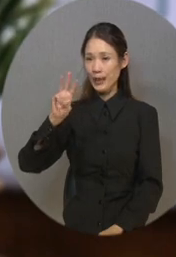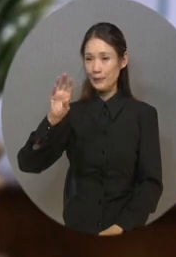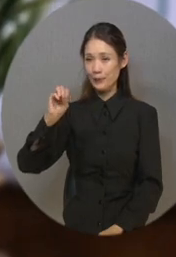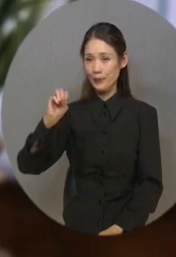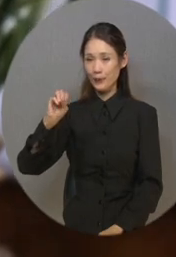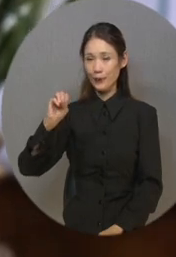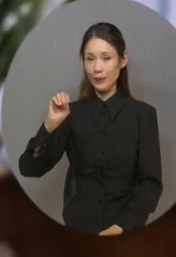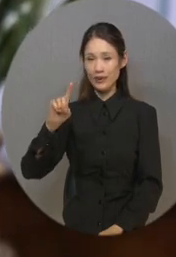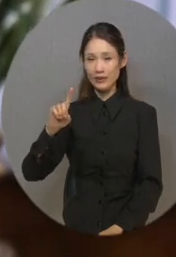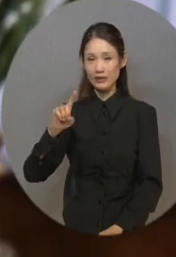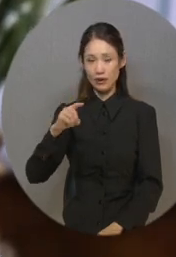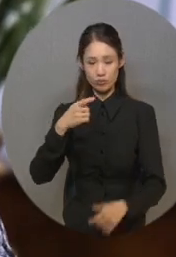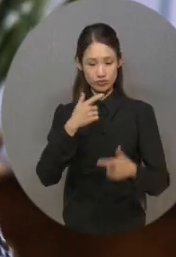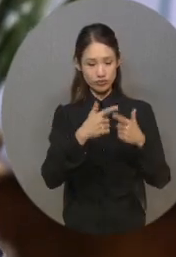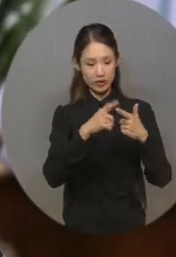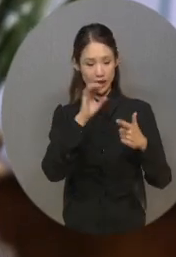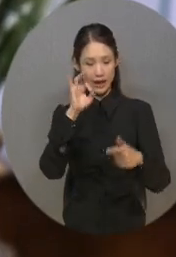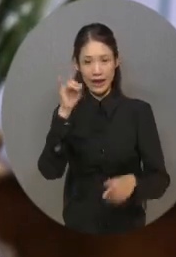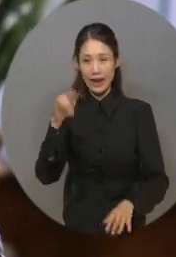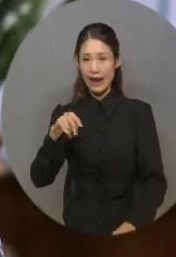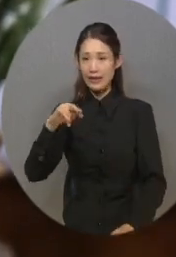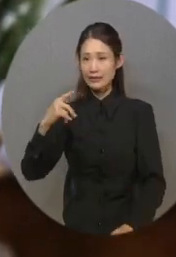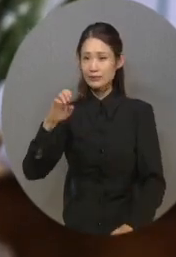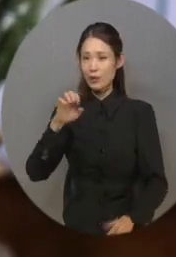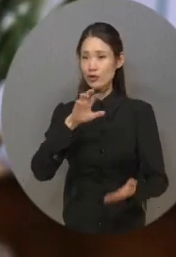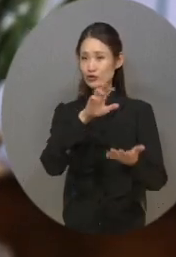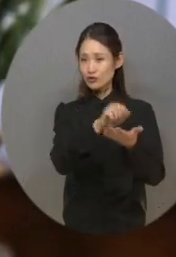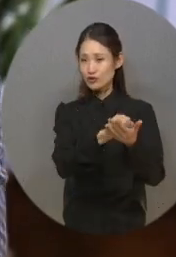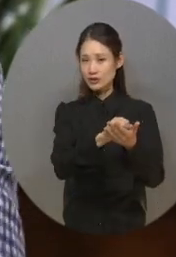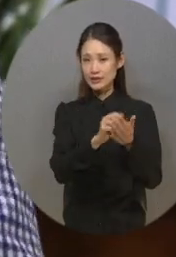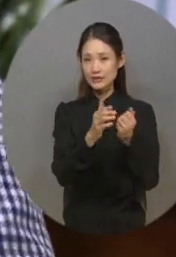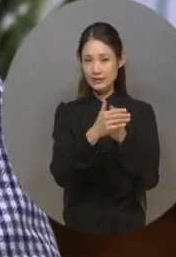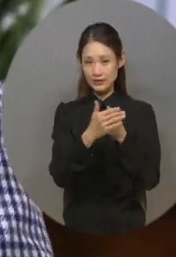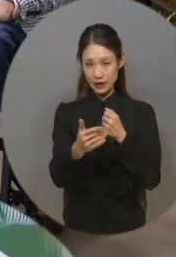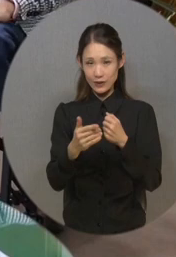네. 유치를 저희들도 기원하는 뜻에서 예. 길을 팍팍